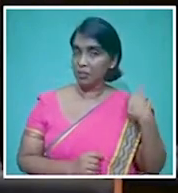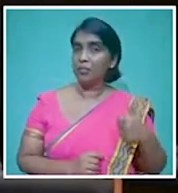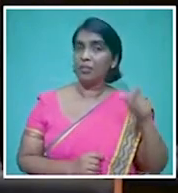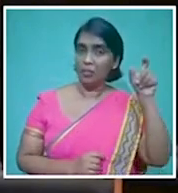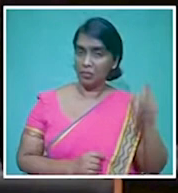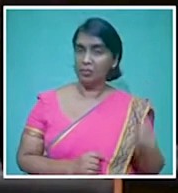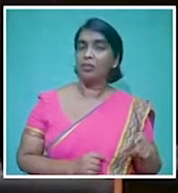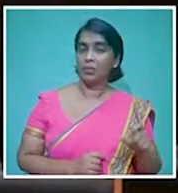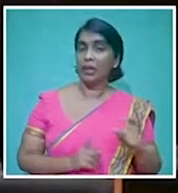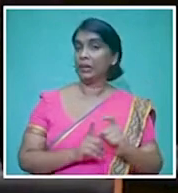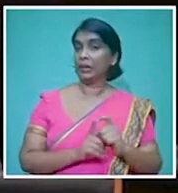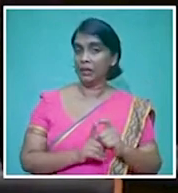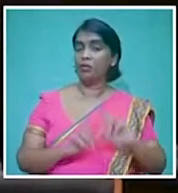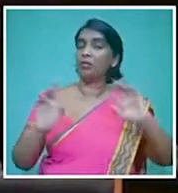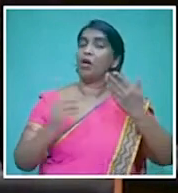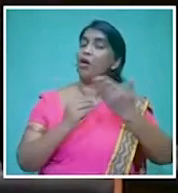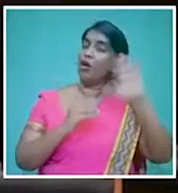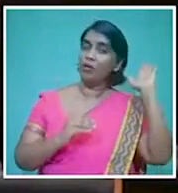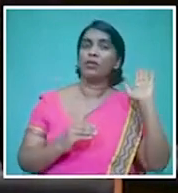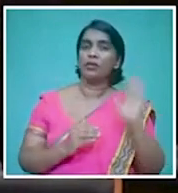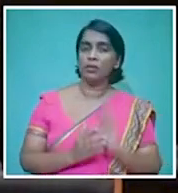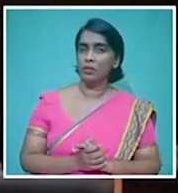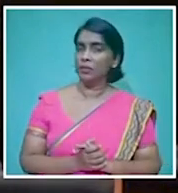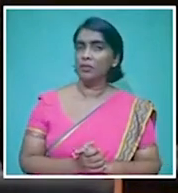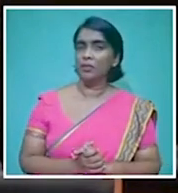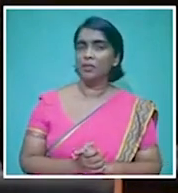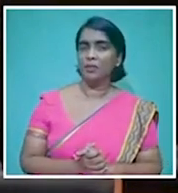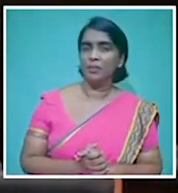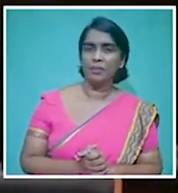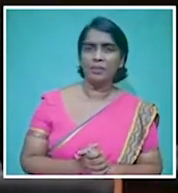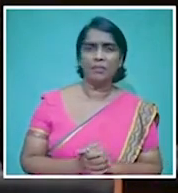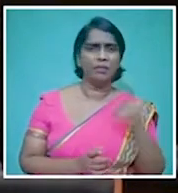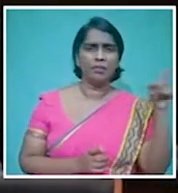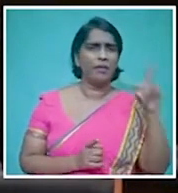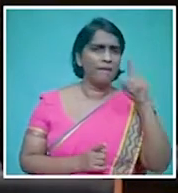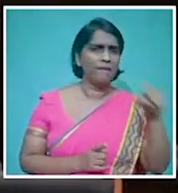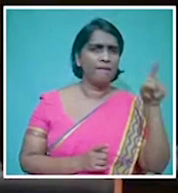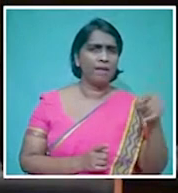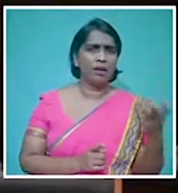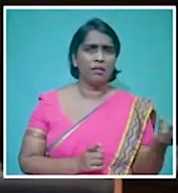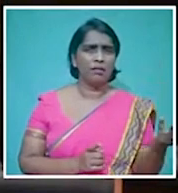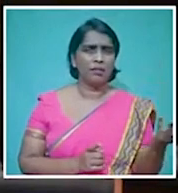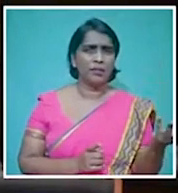ඩිරෙක්ටර් එම්එස්ඩී අධ්‍යක්ෂව ඉවත් කරන්න කියලා. මොකද එයා කරපු වැරද්ද?